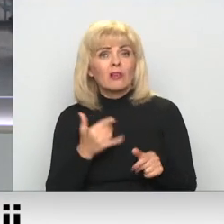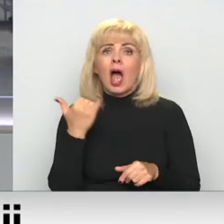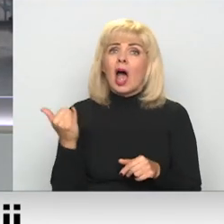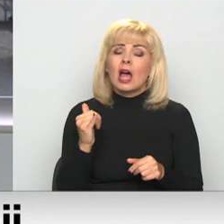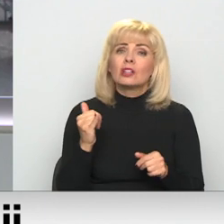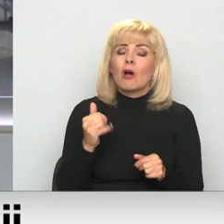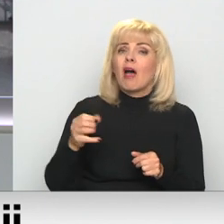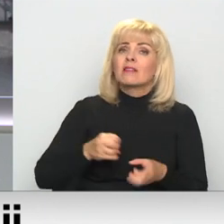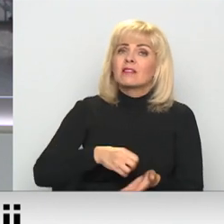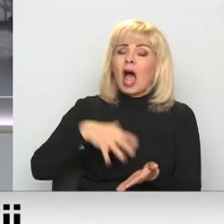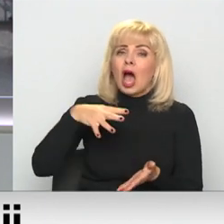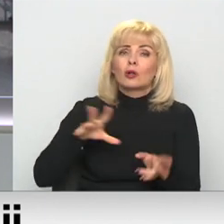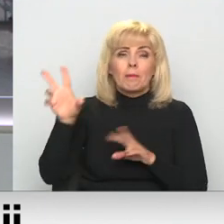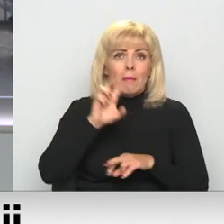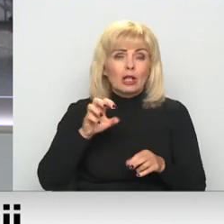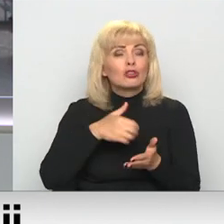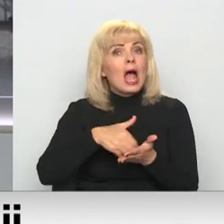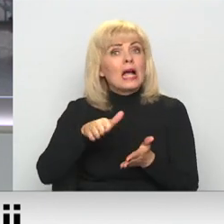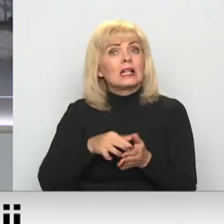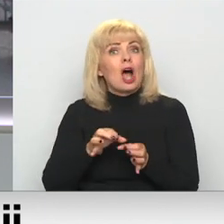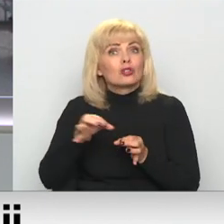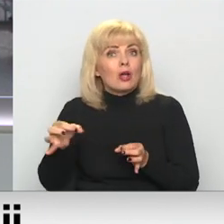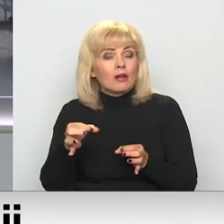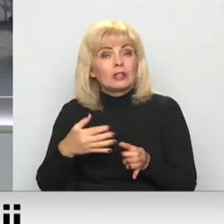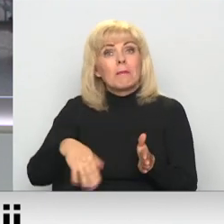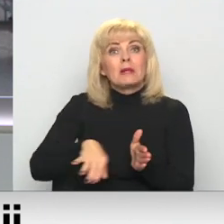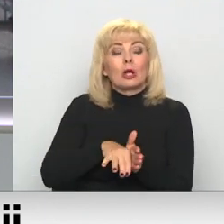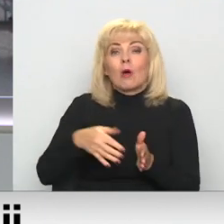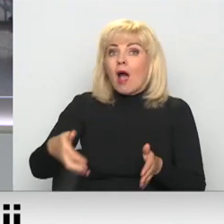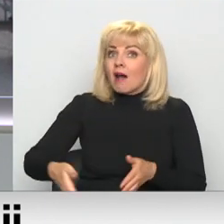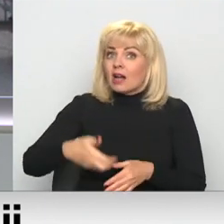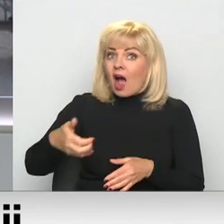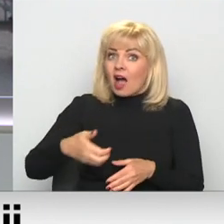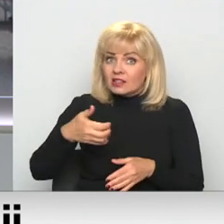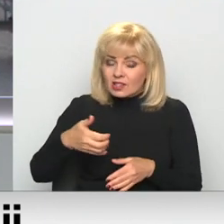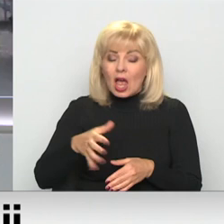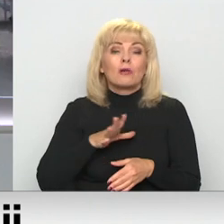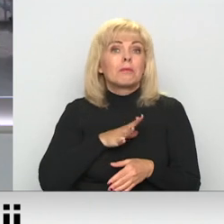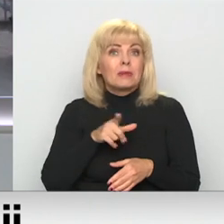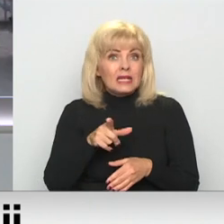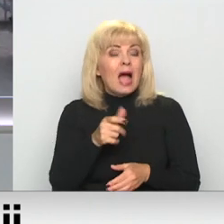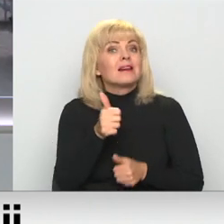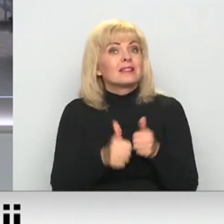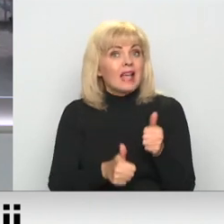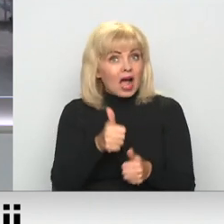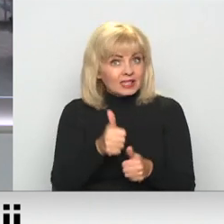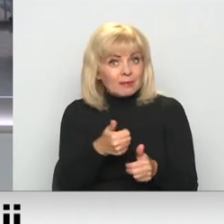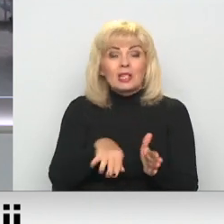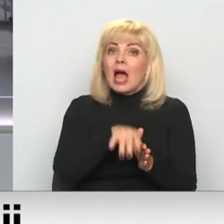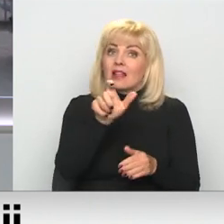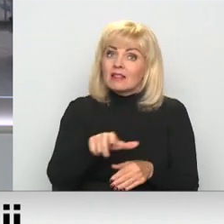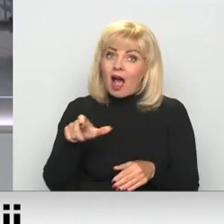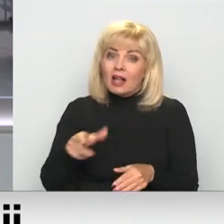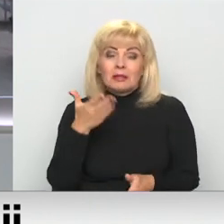meklēšanu, satikās Krāslavas novadā, lai piedalītos racēju sajietā. Tā laikā notika arī racēju sacensības, kurās dalībnieki